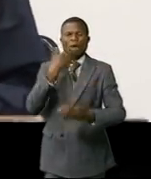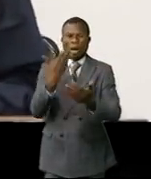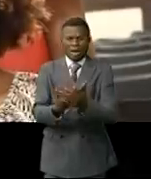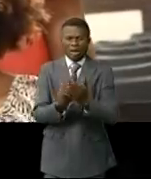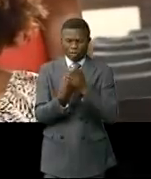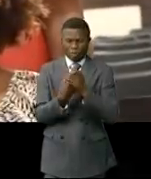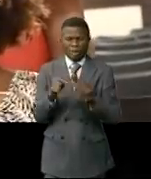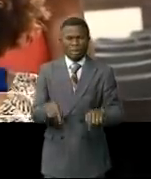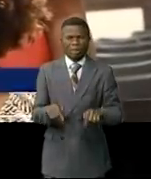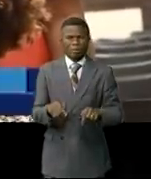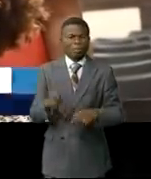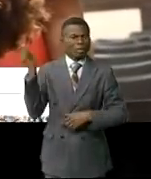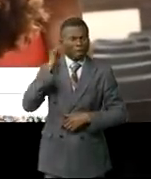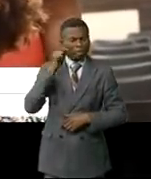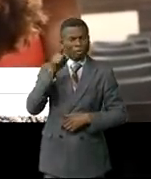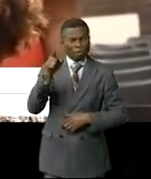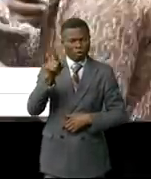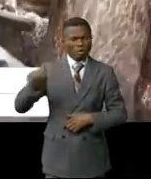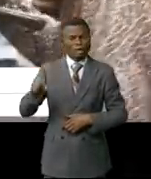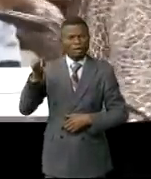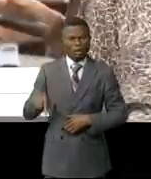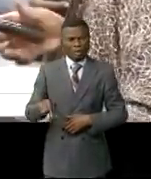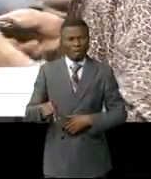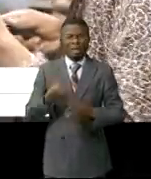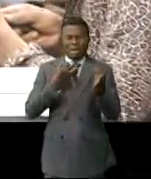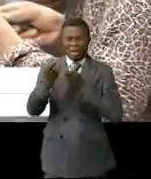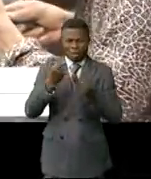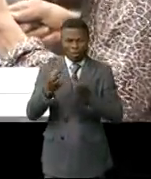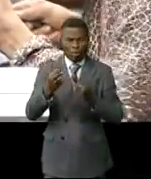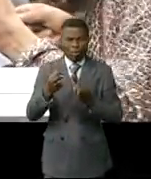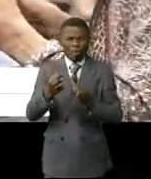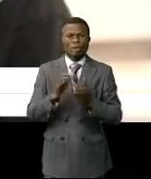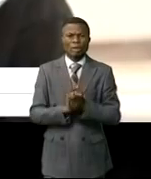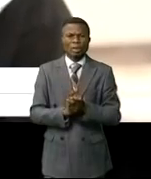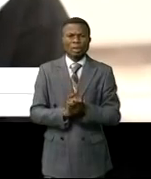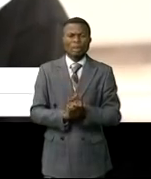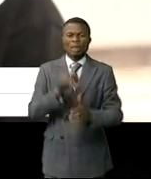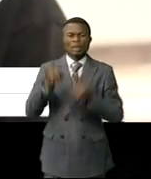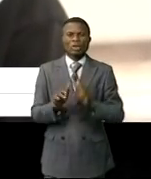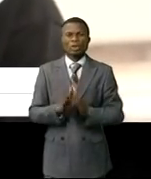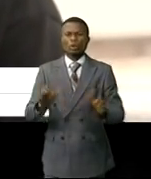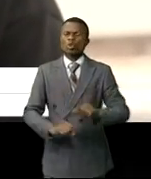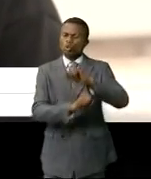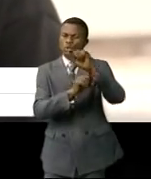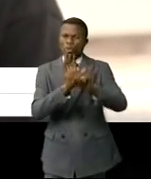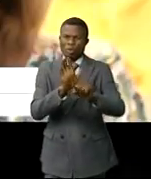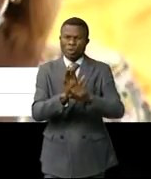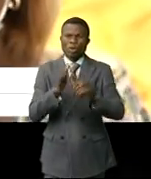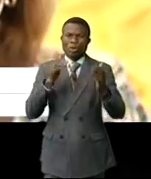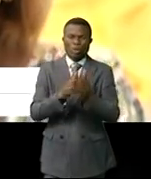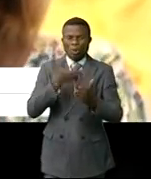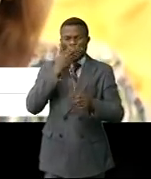au pays. Le professeur Mouyembe Jean-Jacques a aussi signifié l'apport du secrétariat technique à la riposte contre